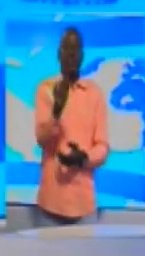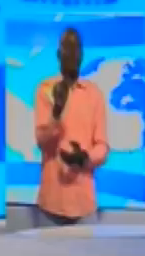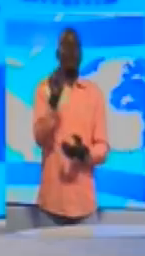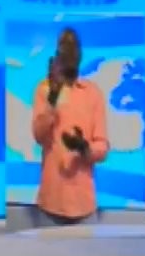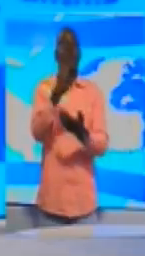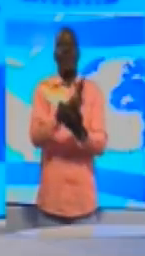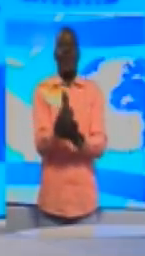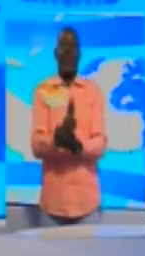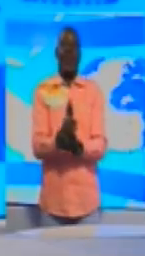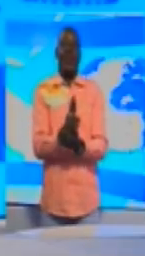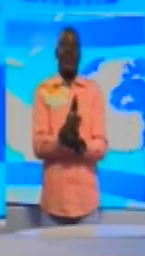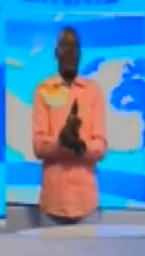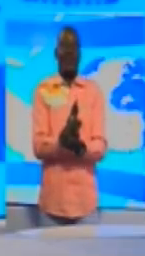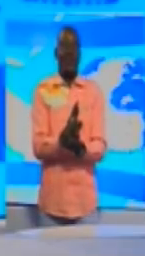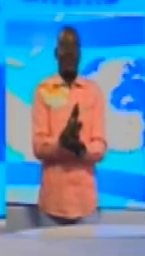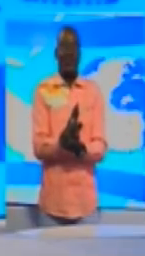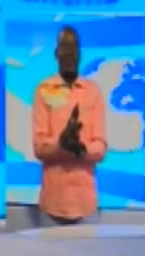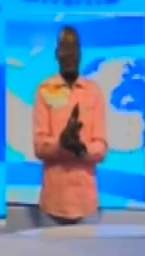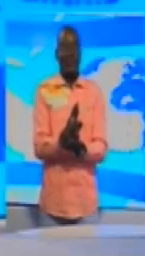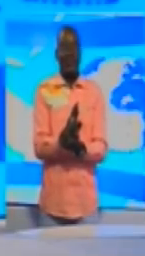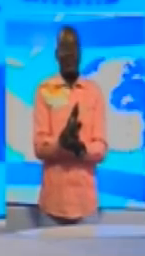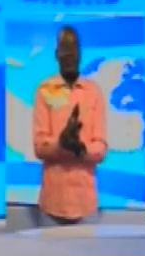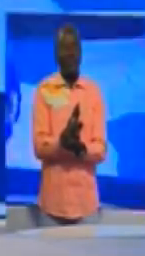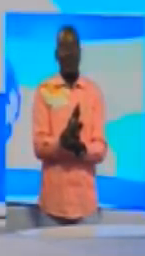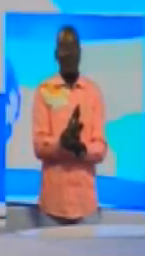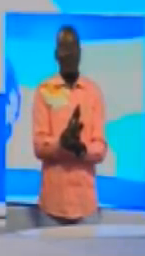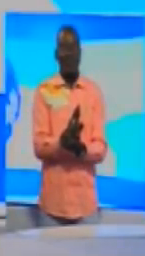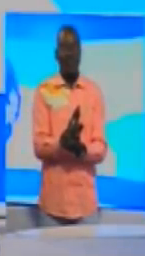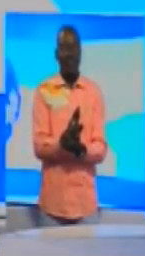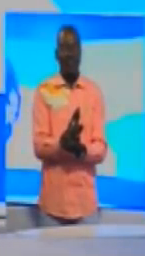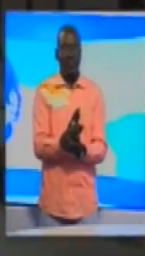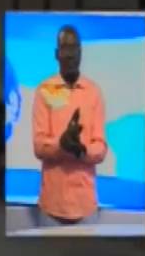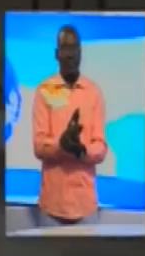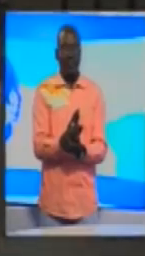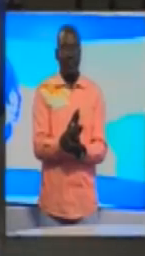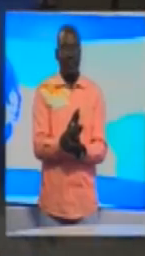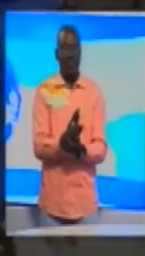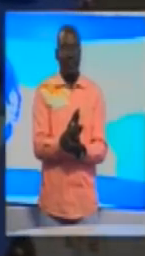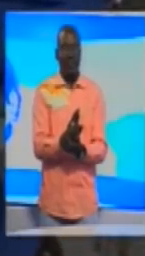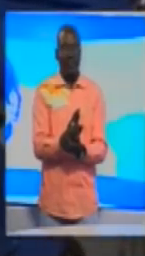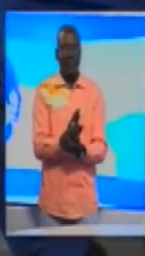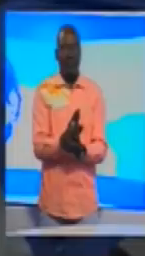Presley Tiemtoré, Joël Tandambiga et Ibrahim Zongo.